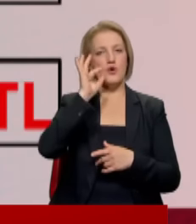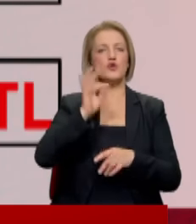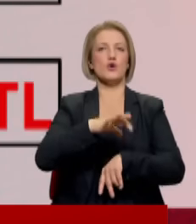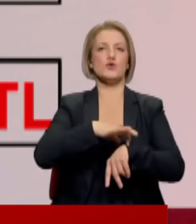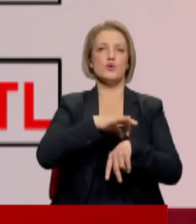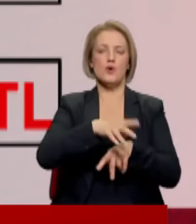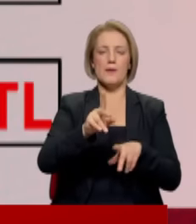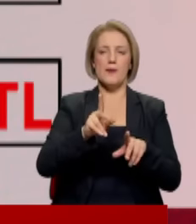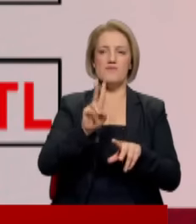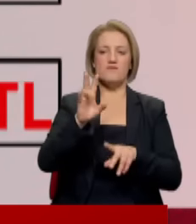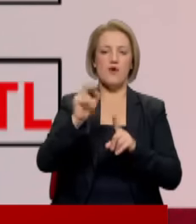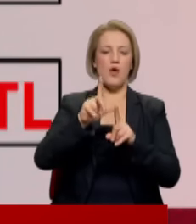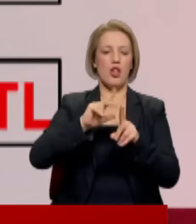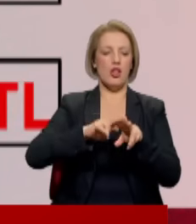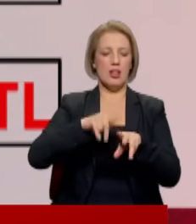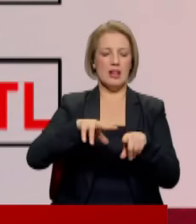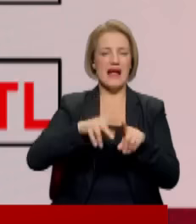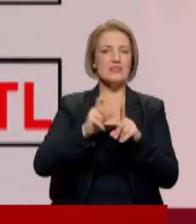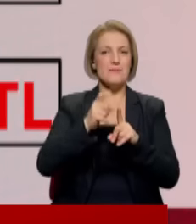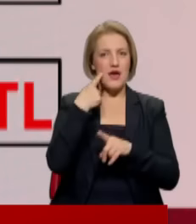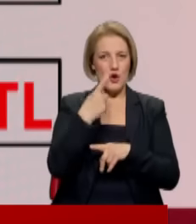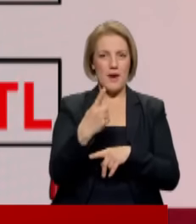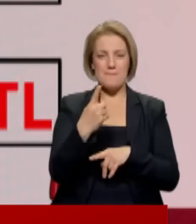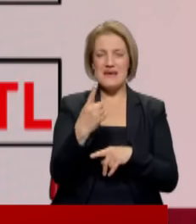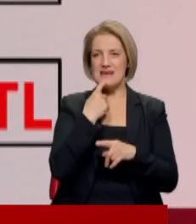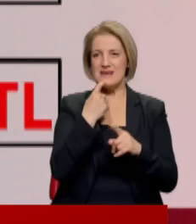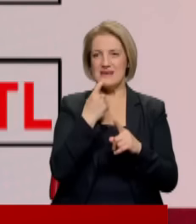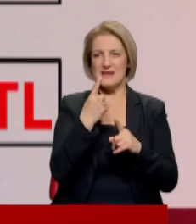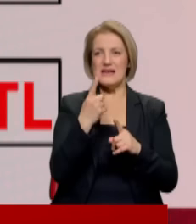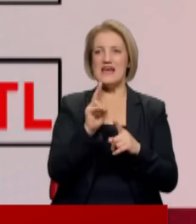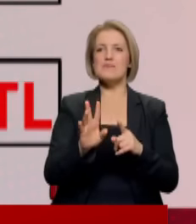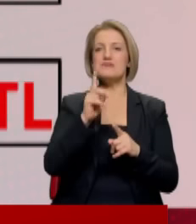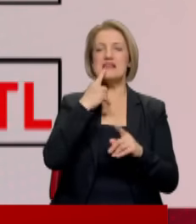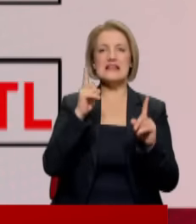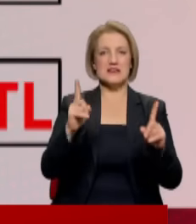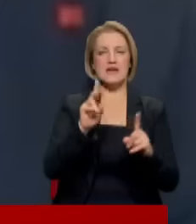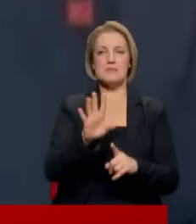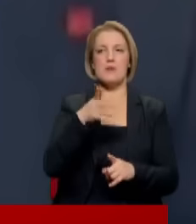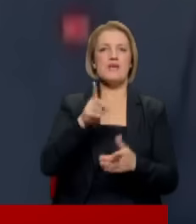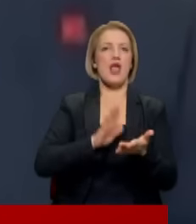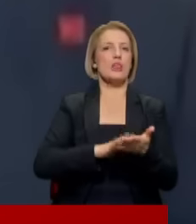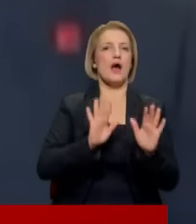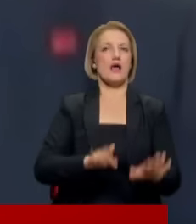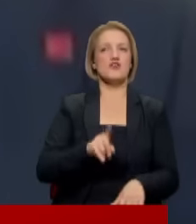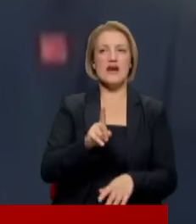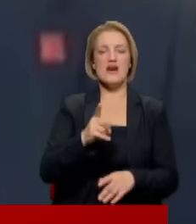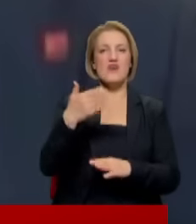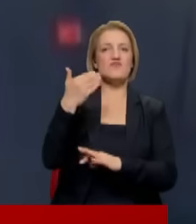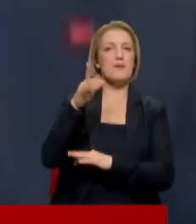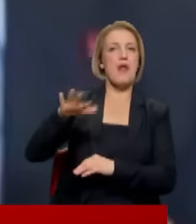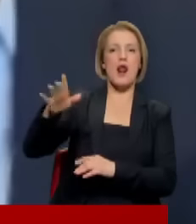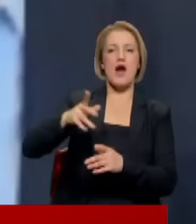Volkan Demir'e göre ilk dilin 1 milyon liraya çekildiğinde yıl boyunca 75.000 lirası cebinde kalacak şirketlerin ödemediği vergiyi